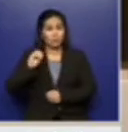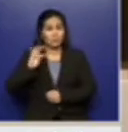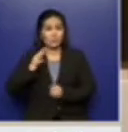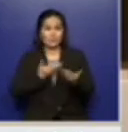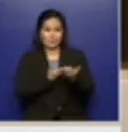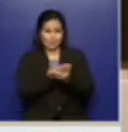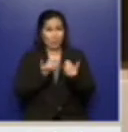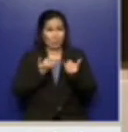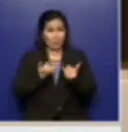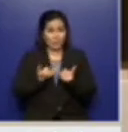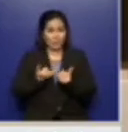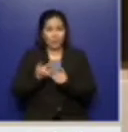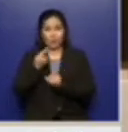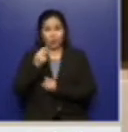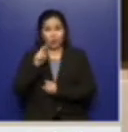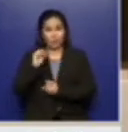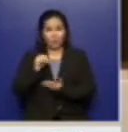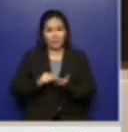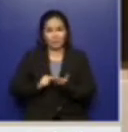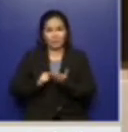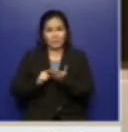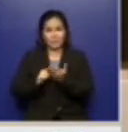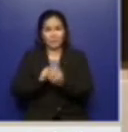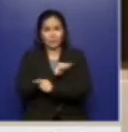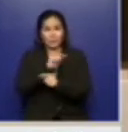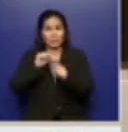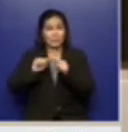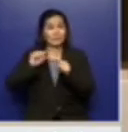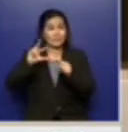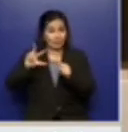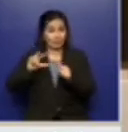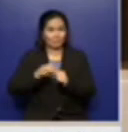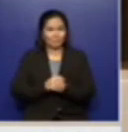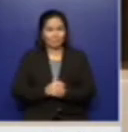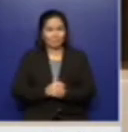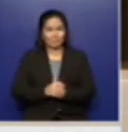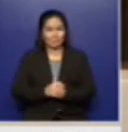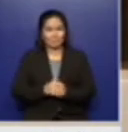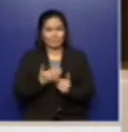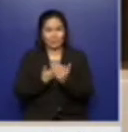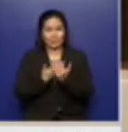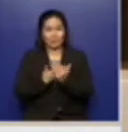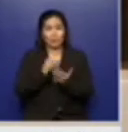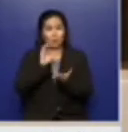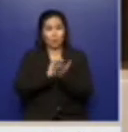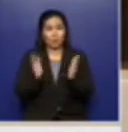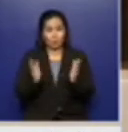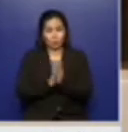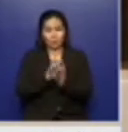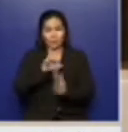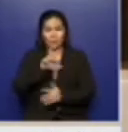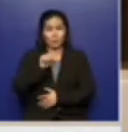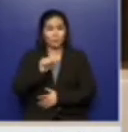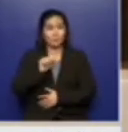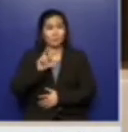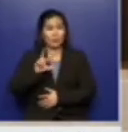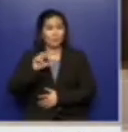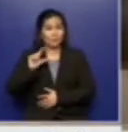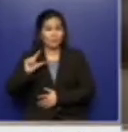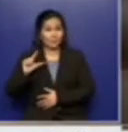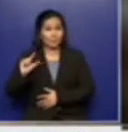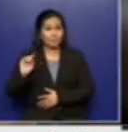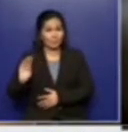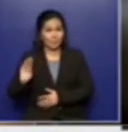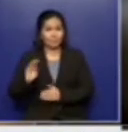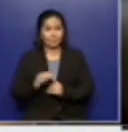2564เสนอโดยคณะรัฐมนตรีเป็นวันที่3ยอดเงินงบประมาณ 3.3 ล้านล้านบาท